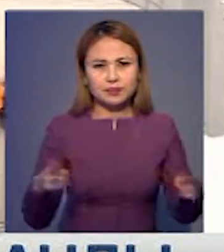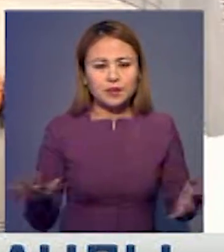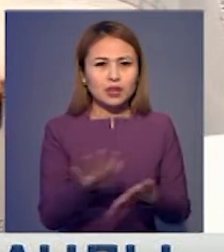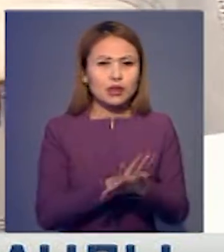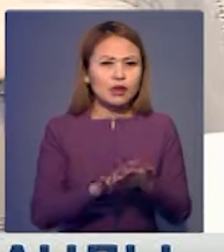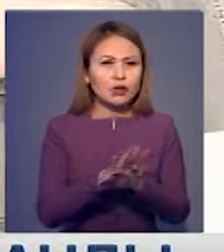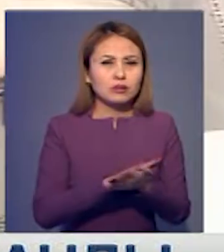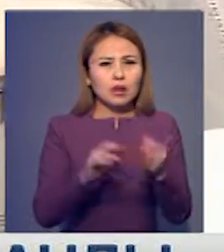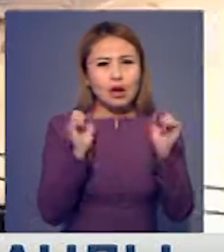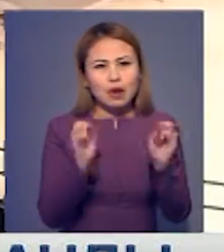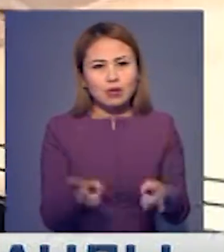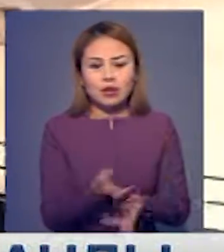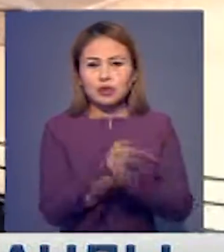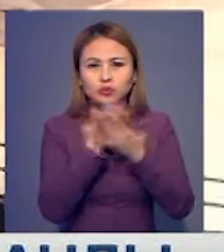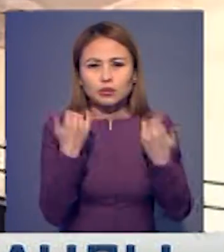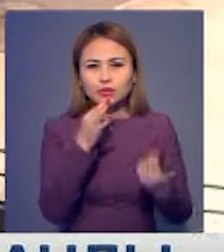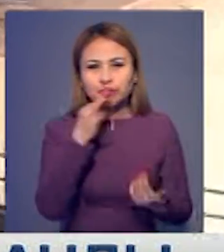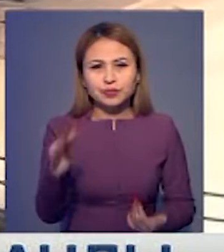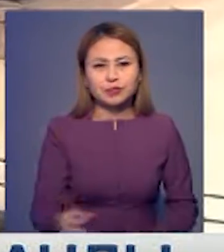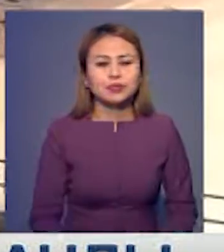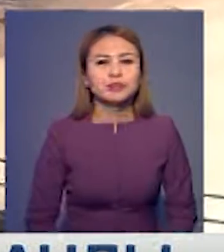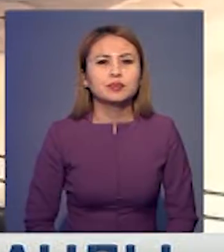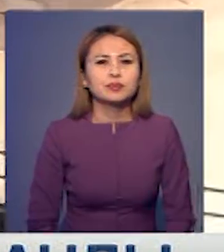өрттен ешқандай қауіп төніп тұрған жоқ дейді.